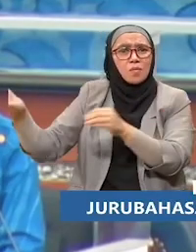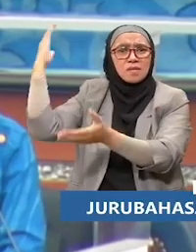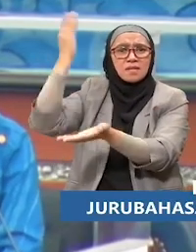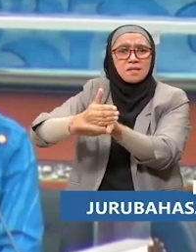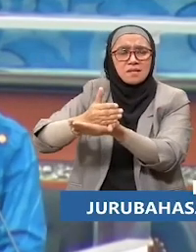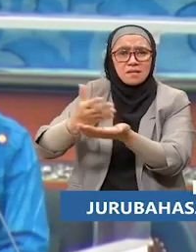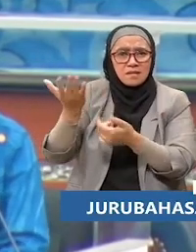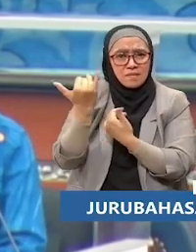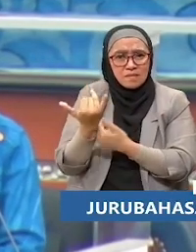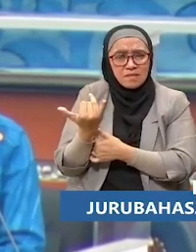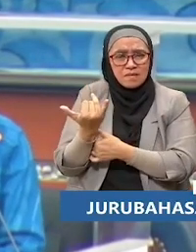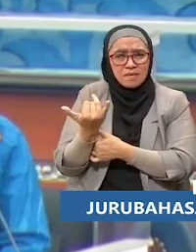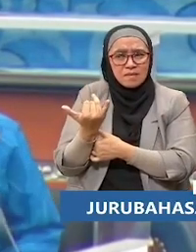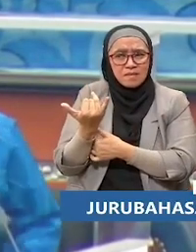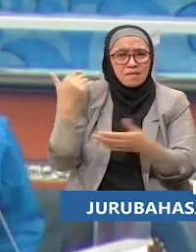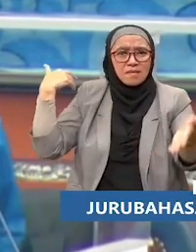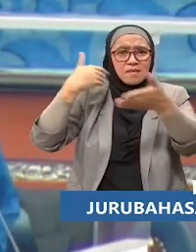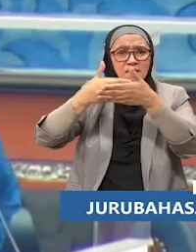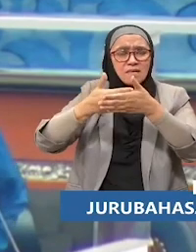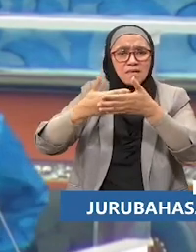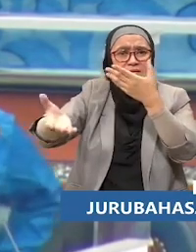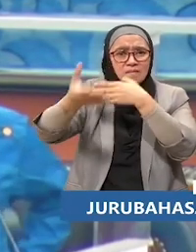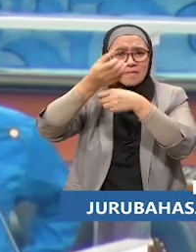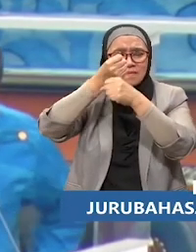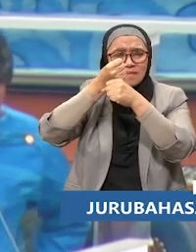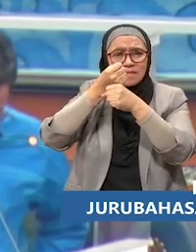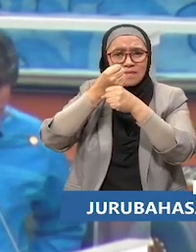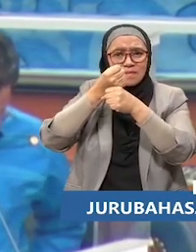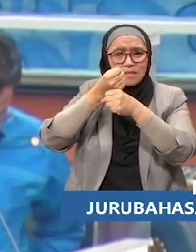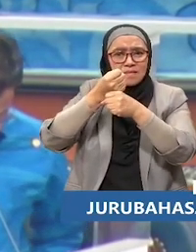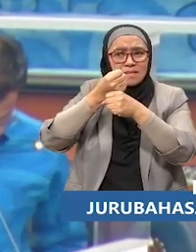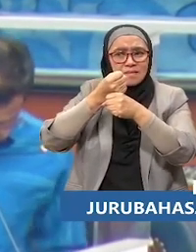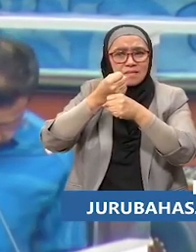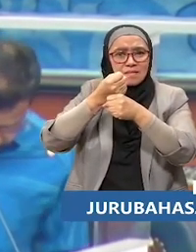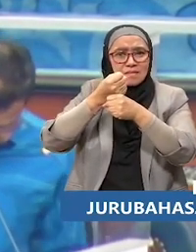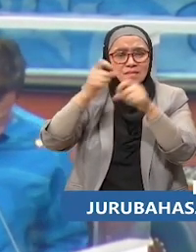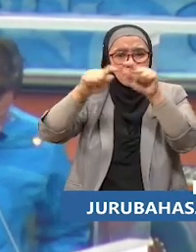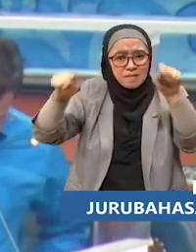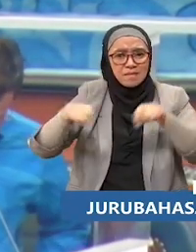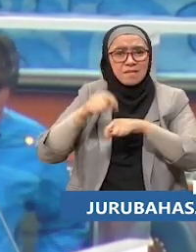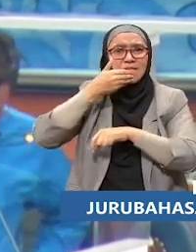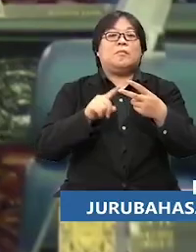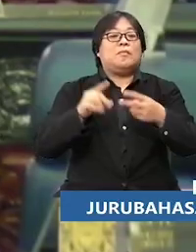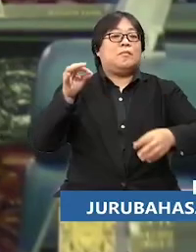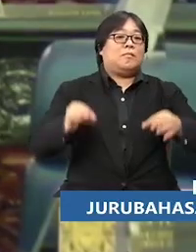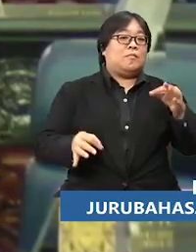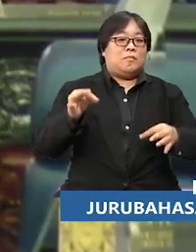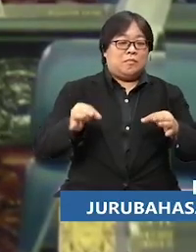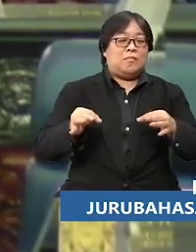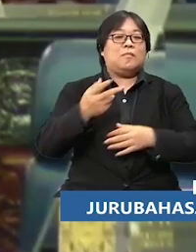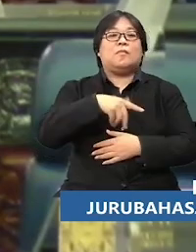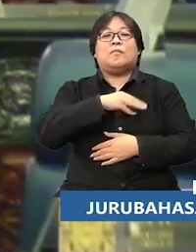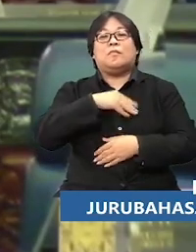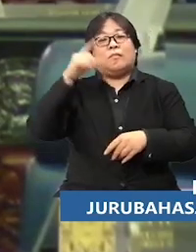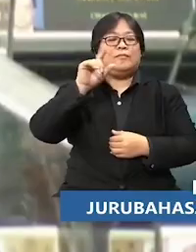On October 11, the Dewan Rakyat's House Committee agreed to the proposal for MPs to be allowed to wear long-sleeve Malaysian